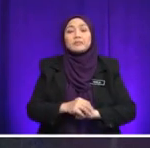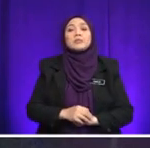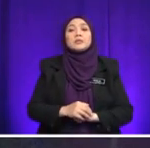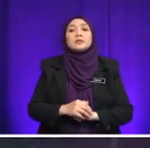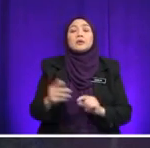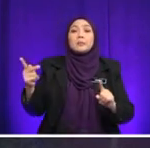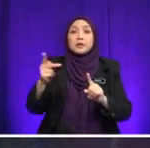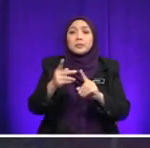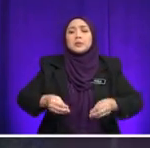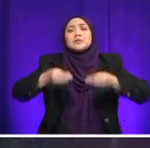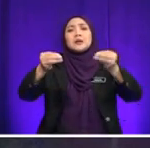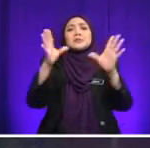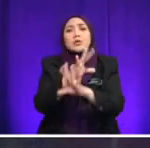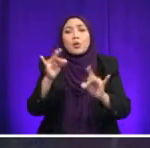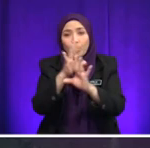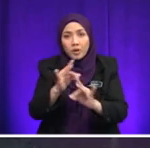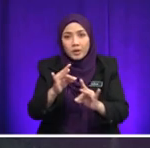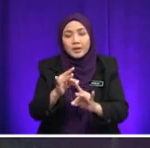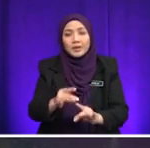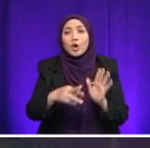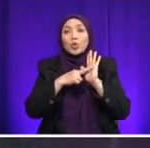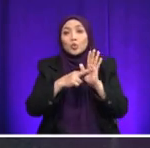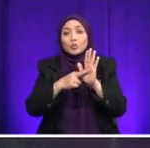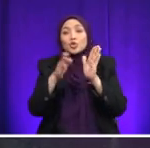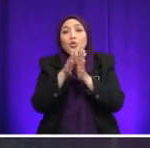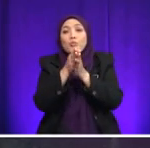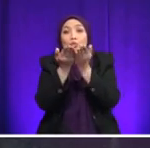akan minta murid-murid untuk merujuk buku kawan-kawan